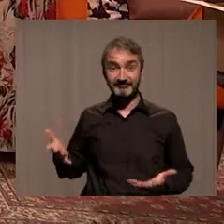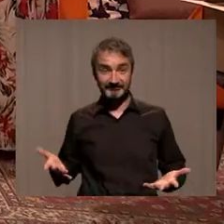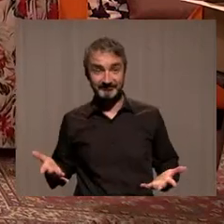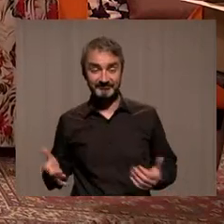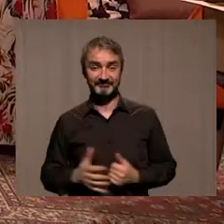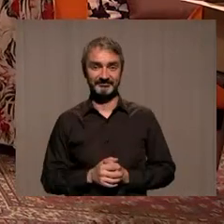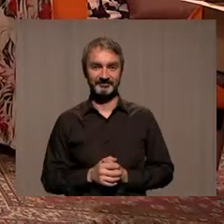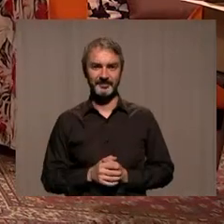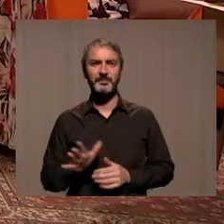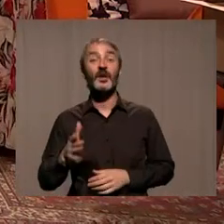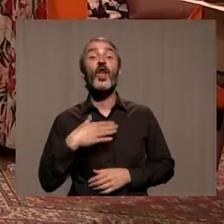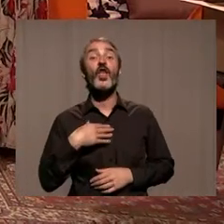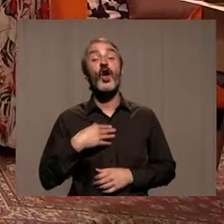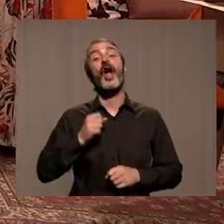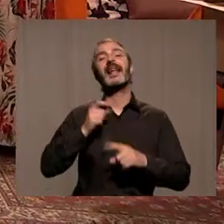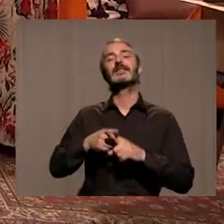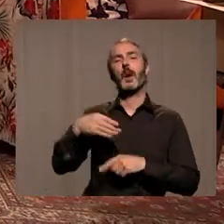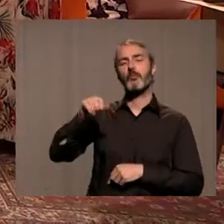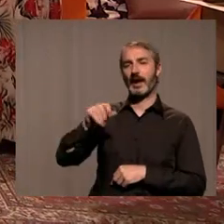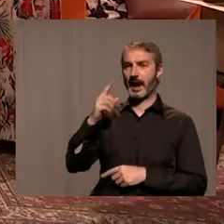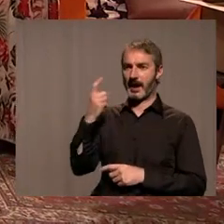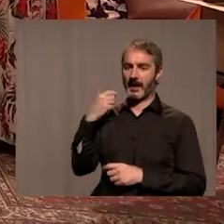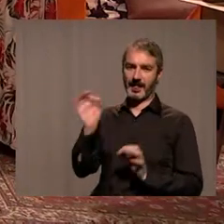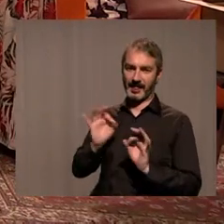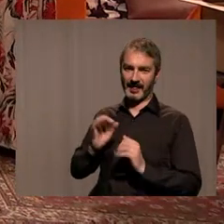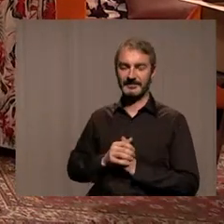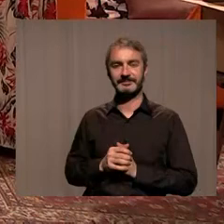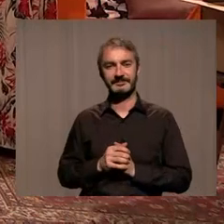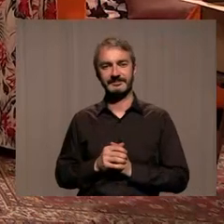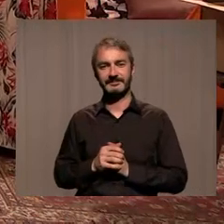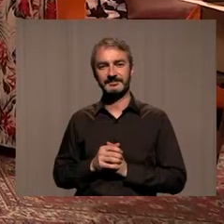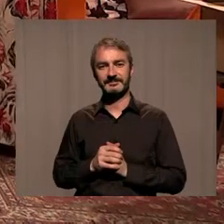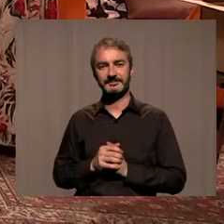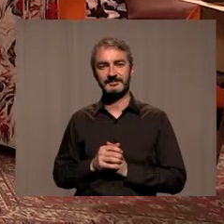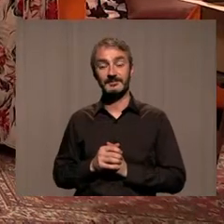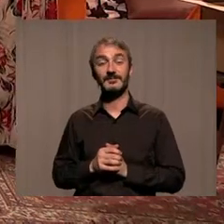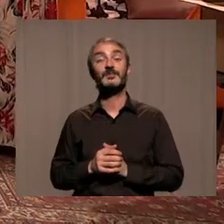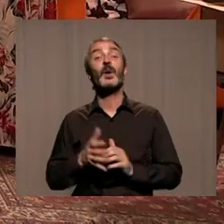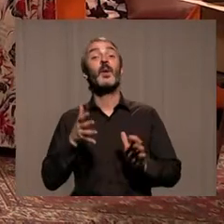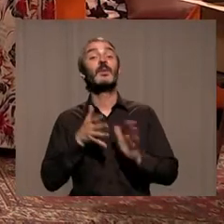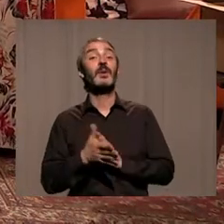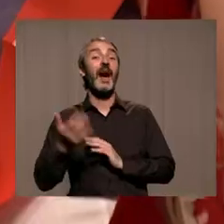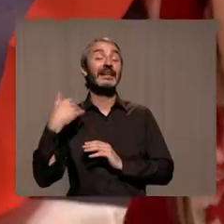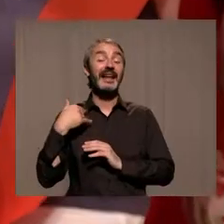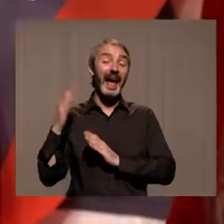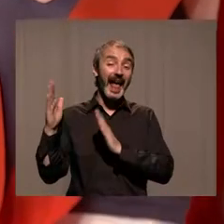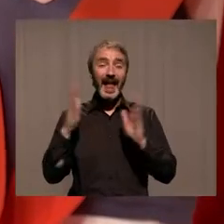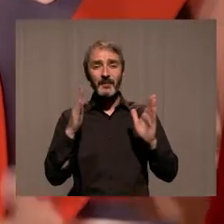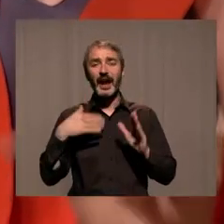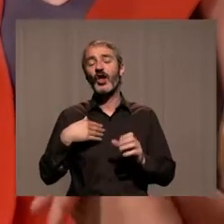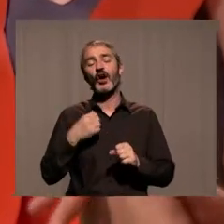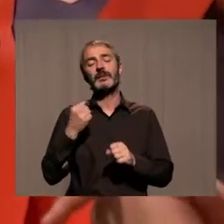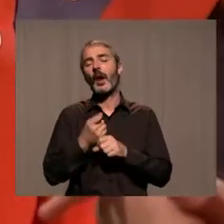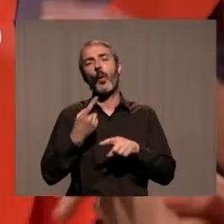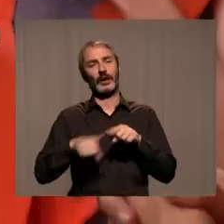funciona. Cert, però jo no la vaig tenir, la Mònica. No, perquè era una època que estava fent una altra activitat.